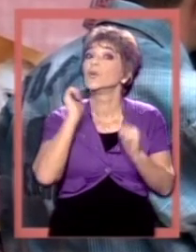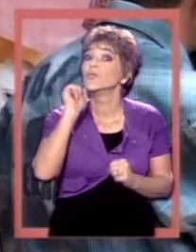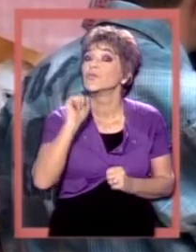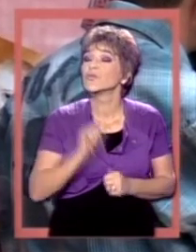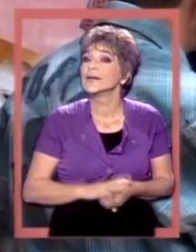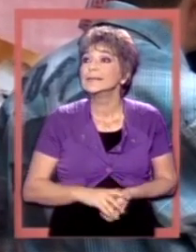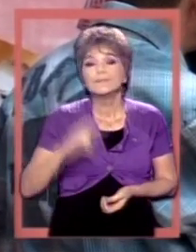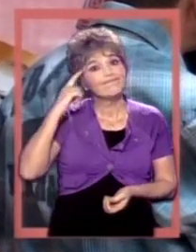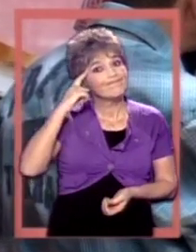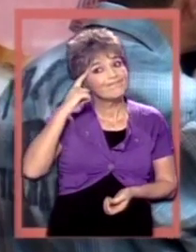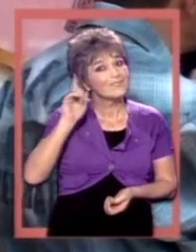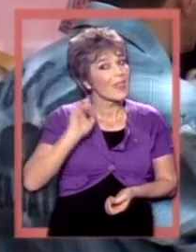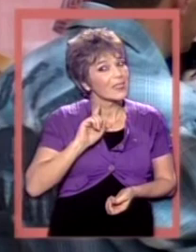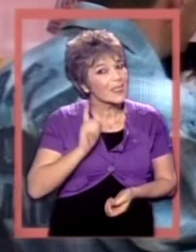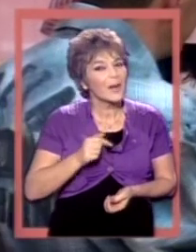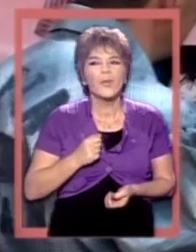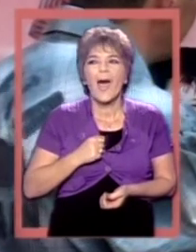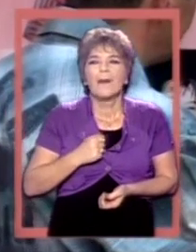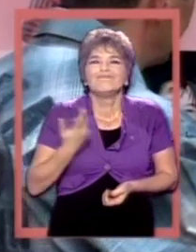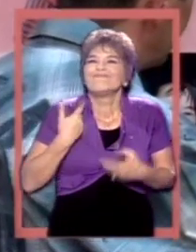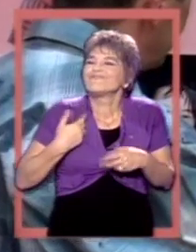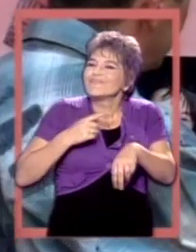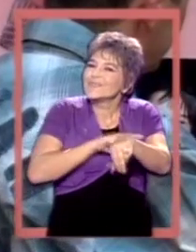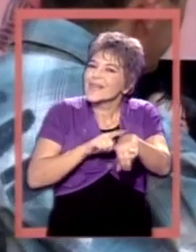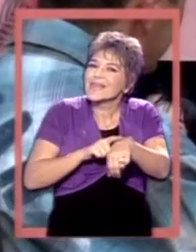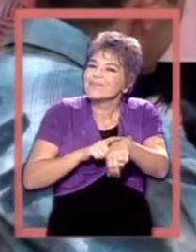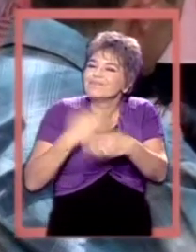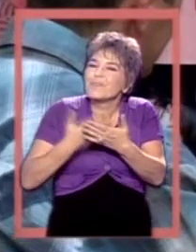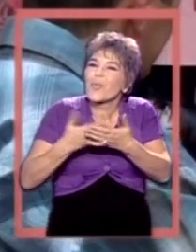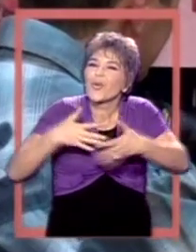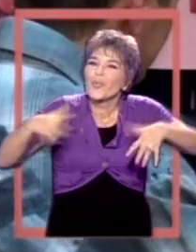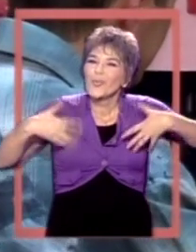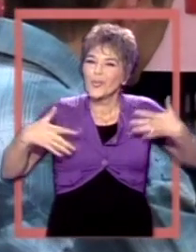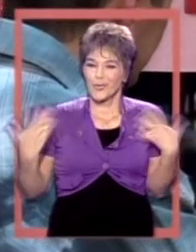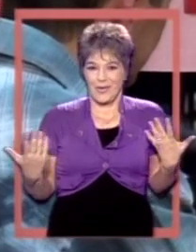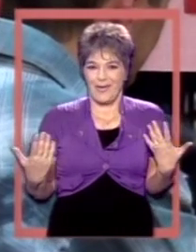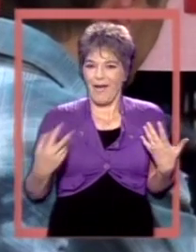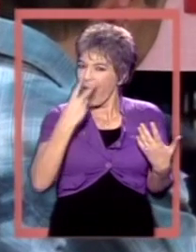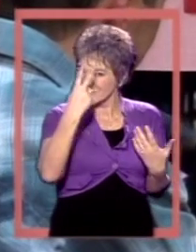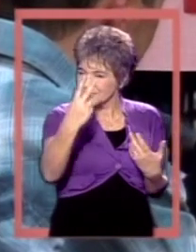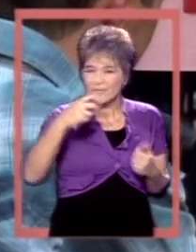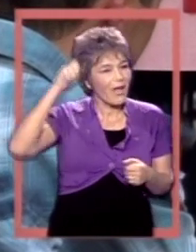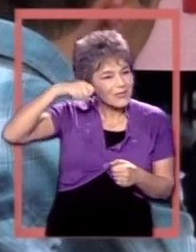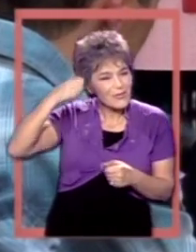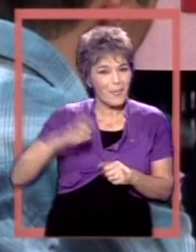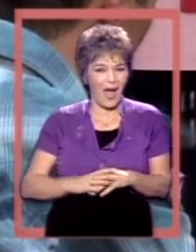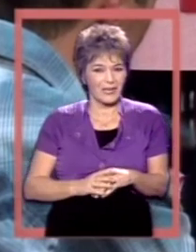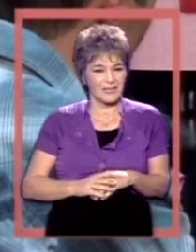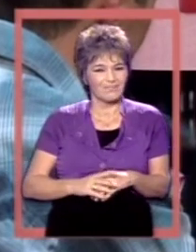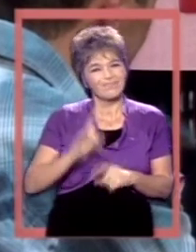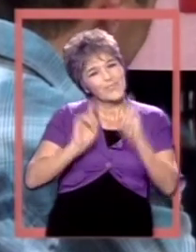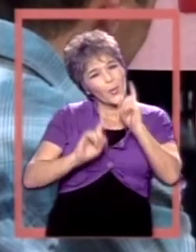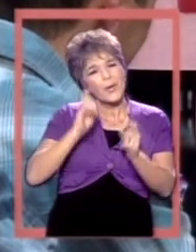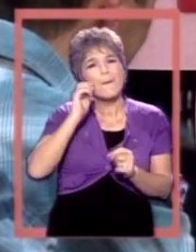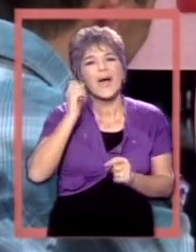poate ar fi trebuit să fie mai multe lacrimi de bucurie. Pentru că, nu știu dacă a fost toată petrecerea noastră, din păcate unii